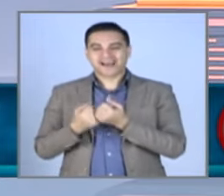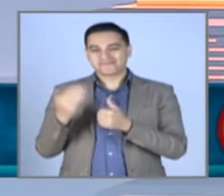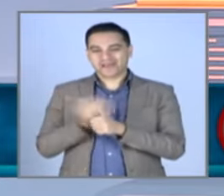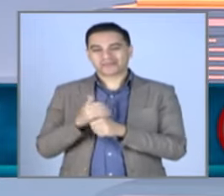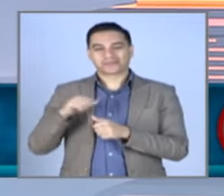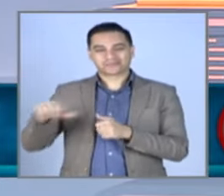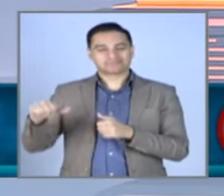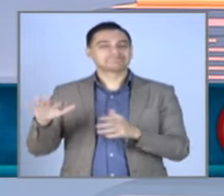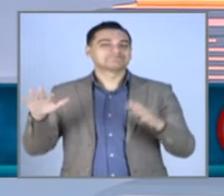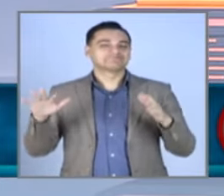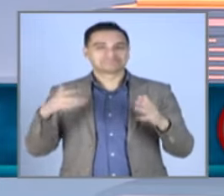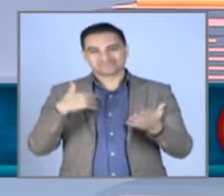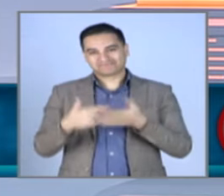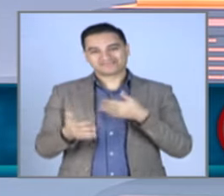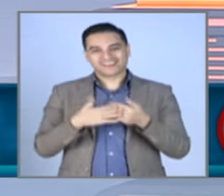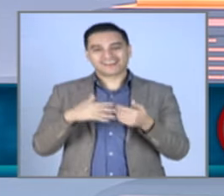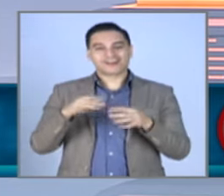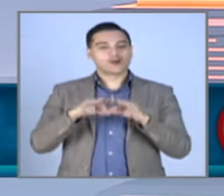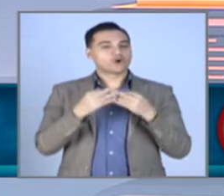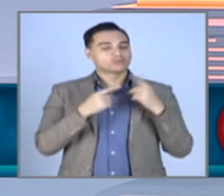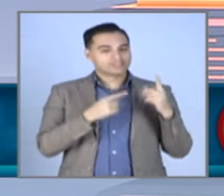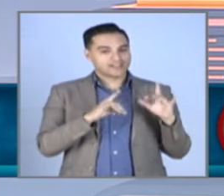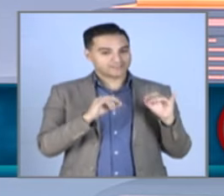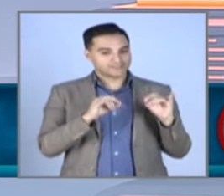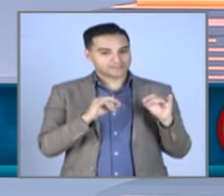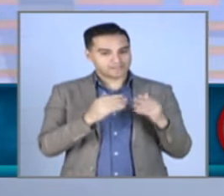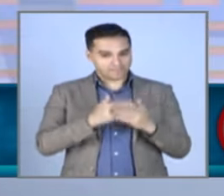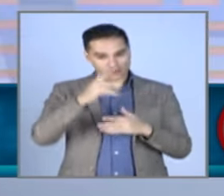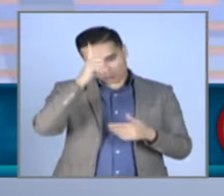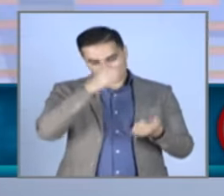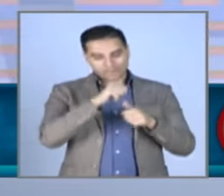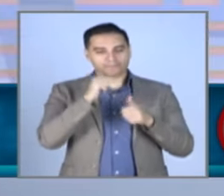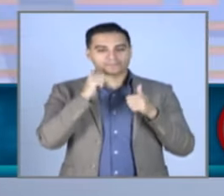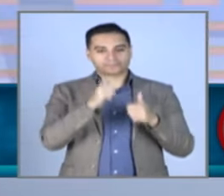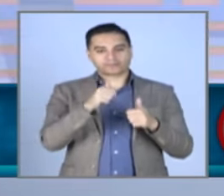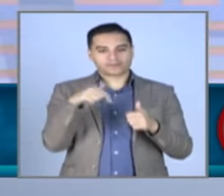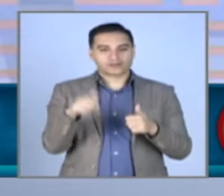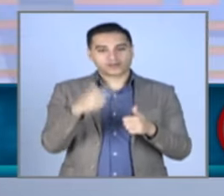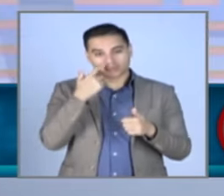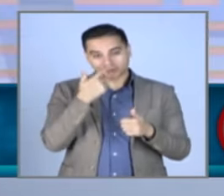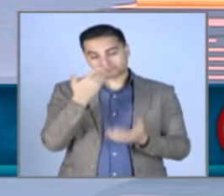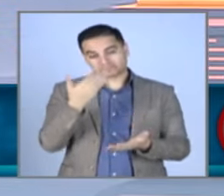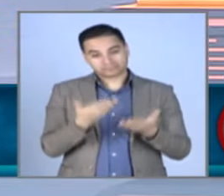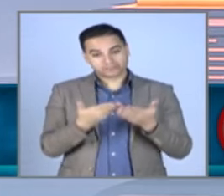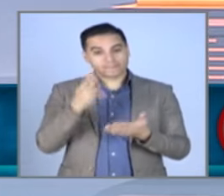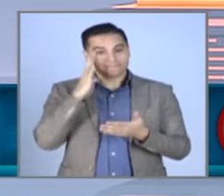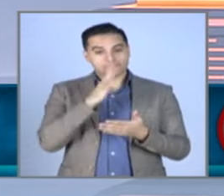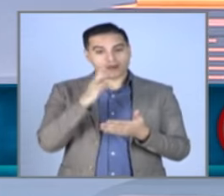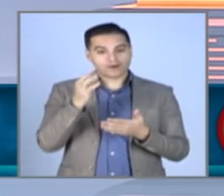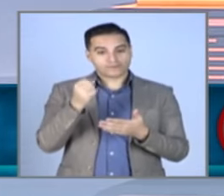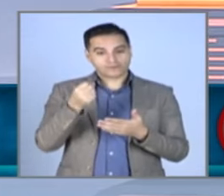عد بسوني 50-50؟ لا هتخلوها للعلوم. مجرد رأي